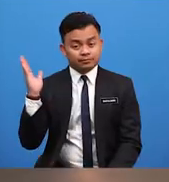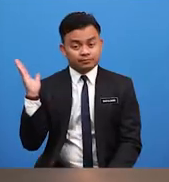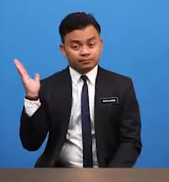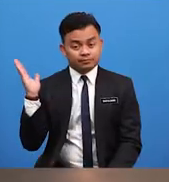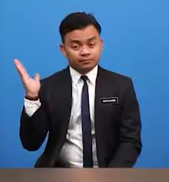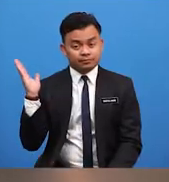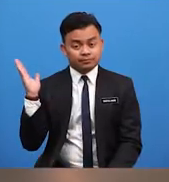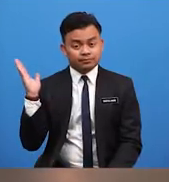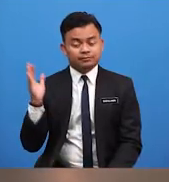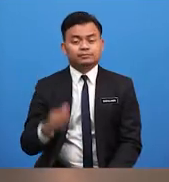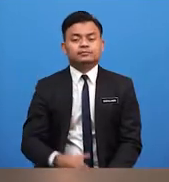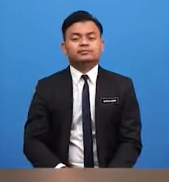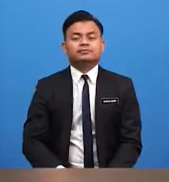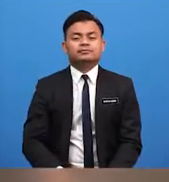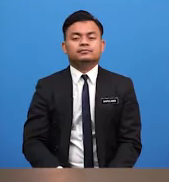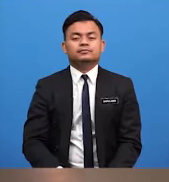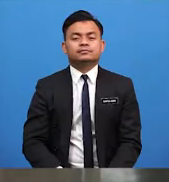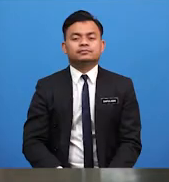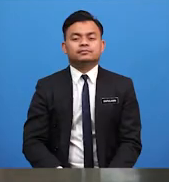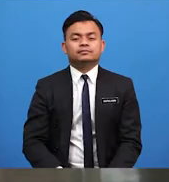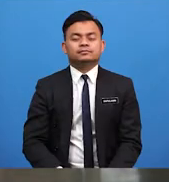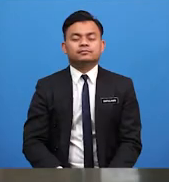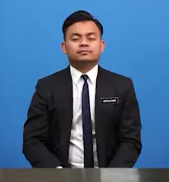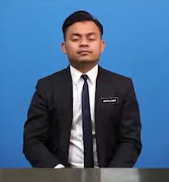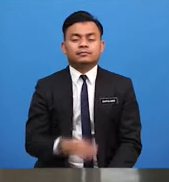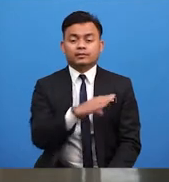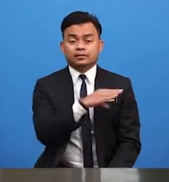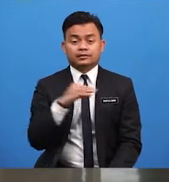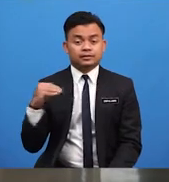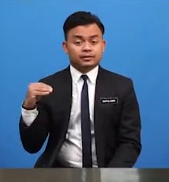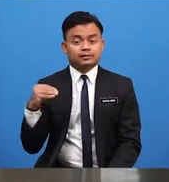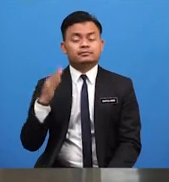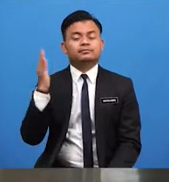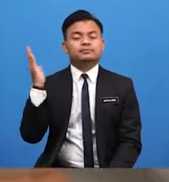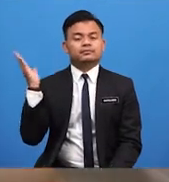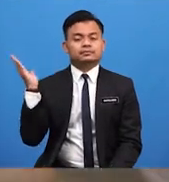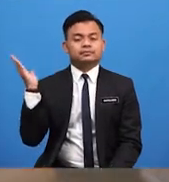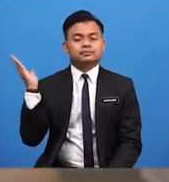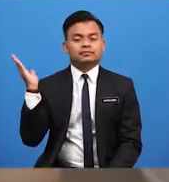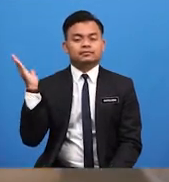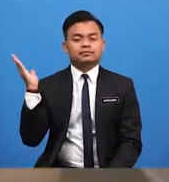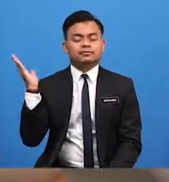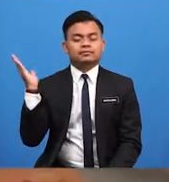1/4 biji bawang besar dan 1 helai daun pandan.